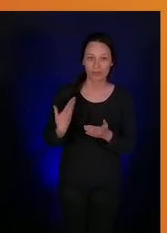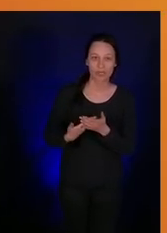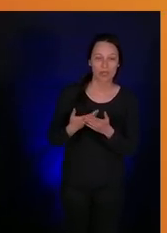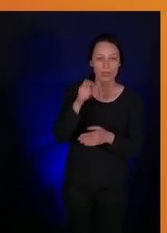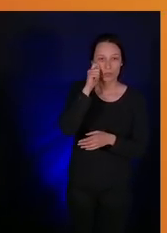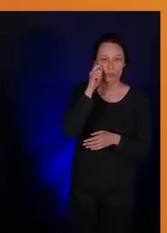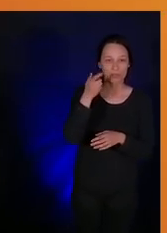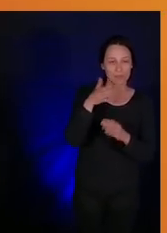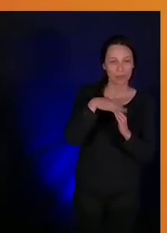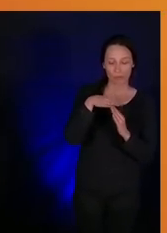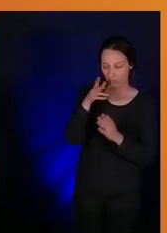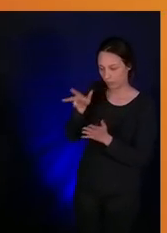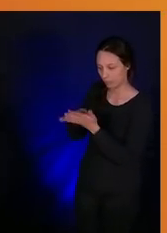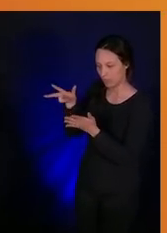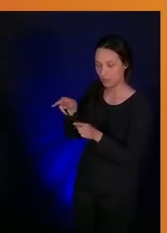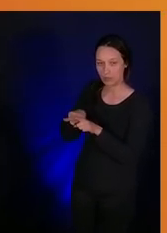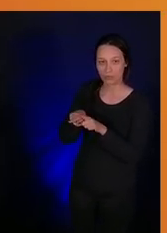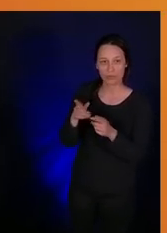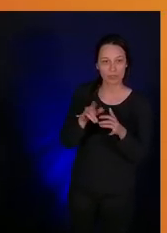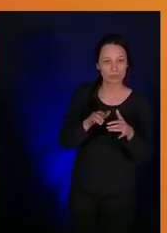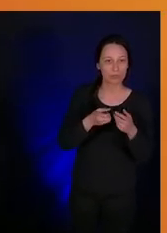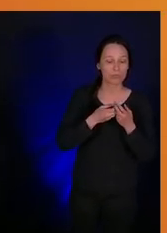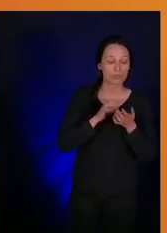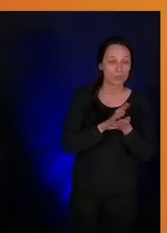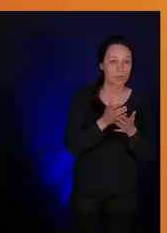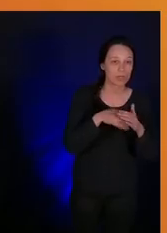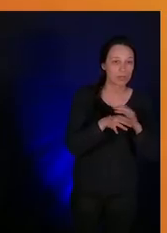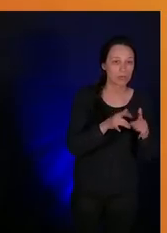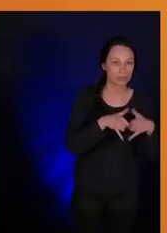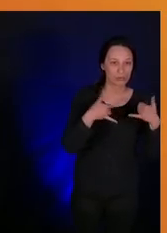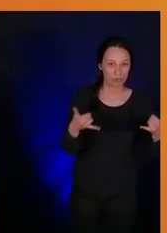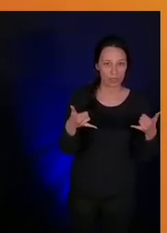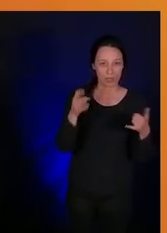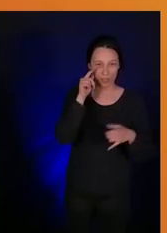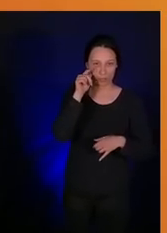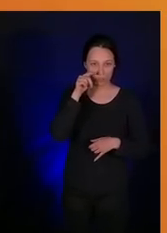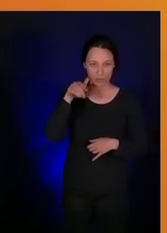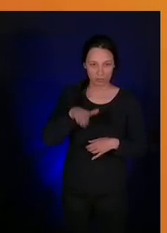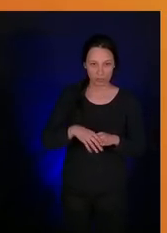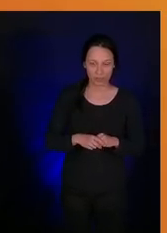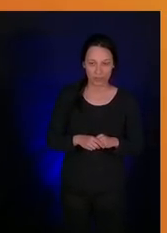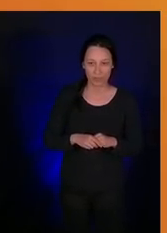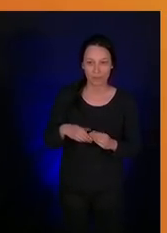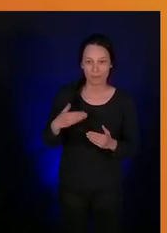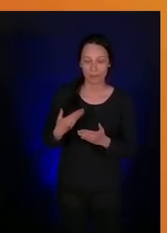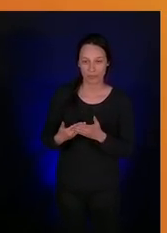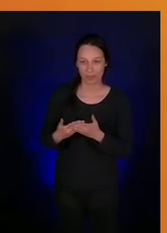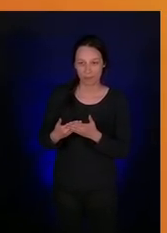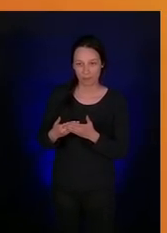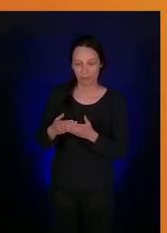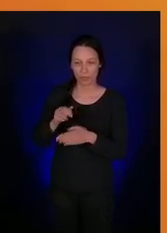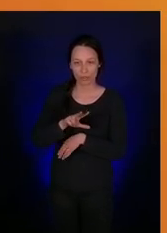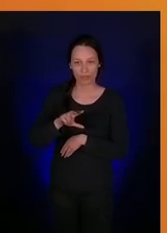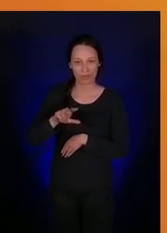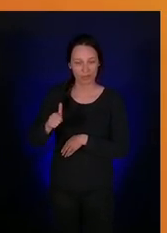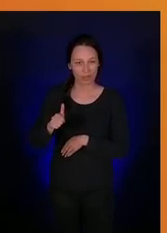publiés au Journal officiel de la République. Ils révèlent tout d'abord des réserves générales au 31 décembre 2021 d'un